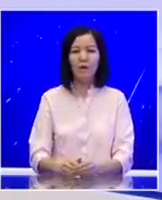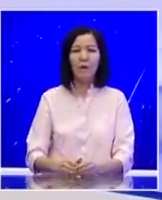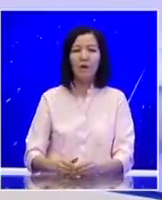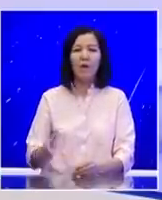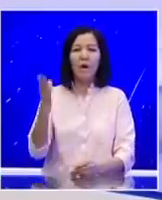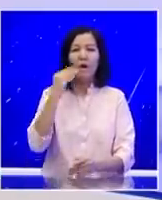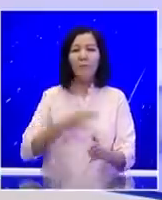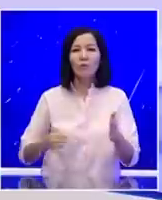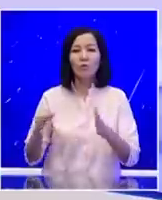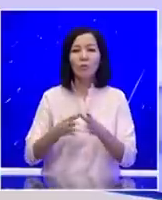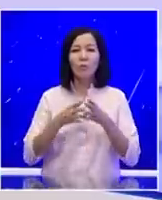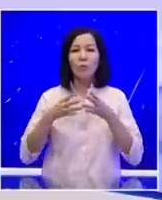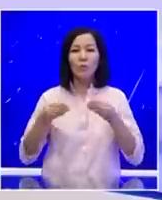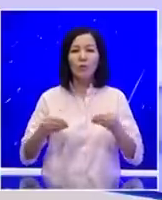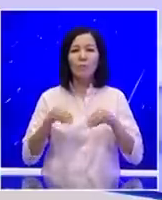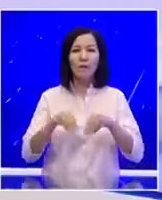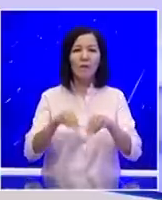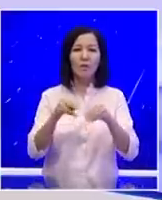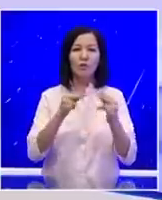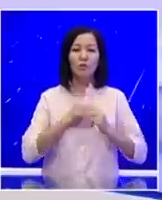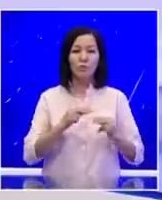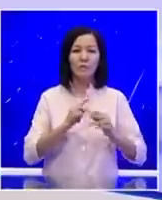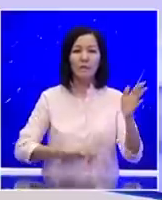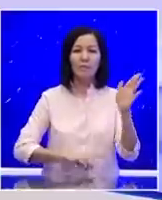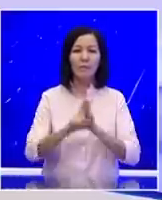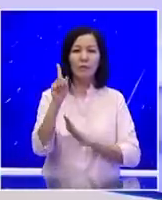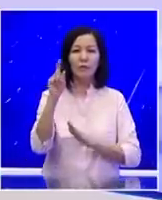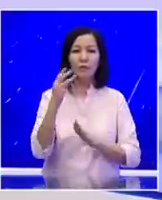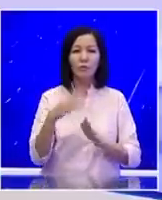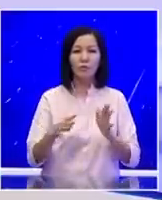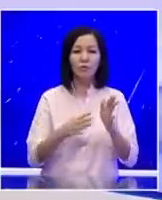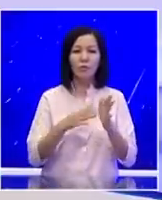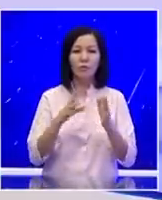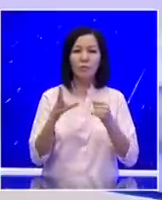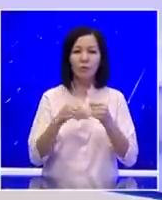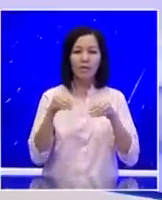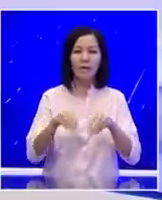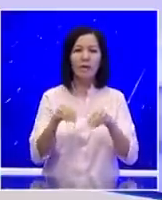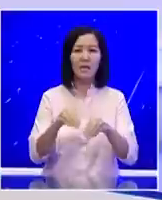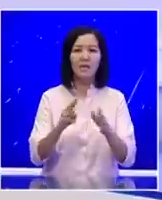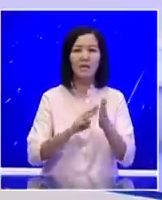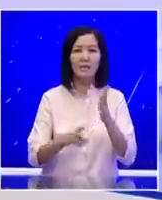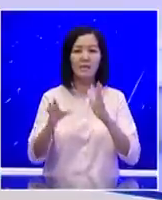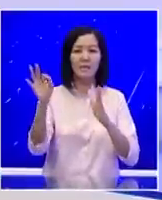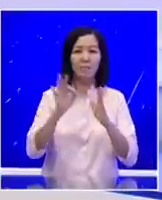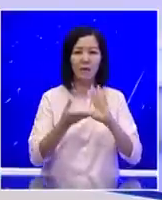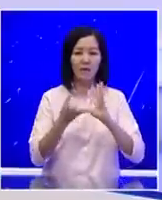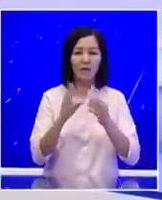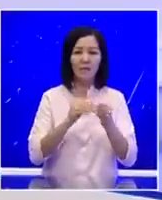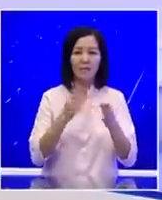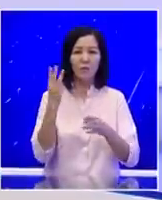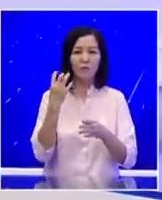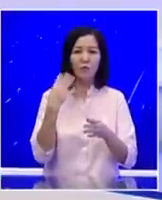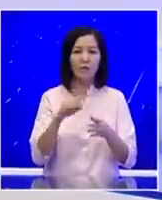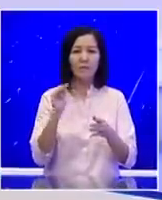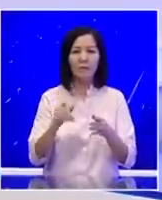Облыста көктемгі егіс жұмыстары қызу, 139 мың гектарға егін егілді. Бұл жалпы жоспардың 80%-ы. Қазір аймақта 340